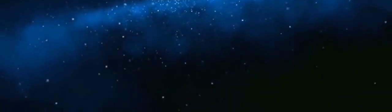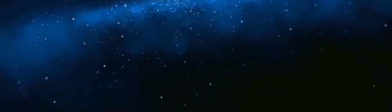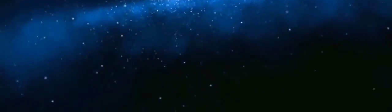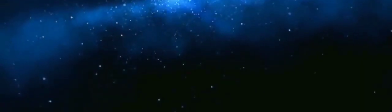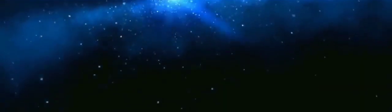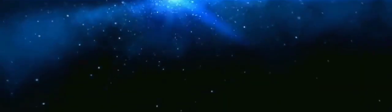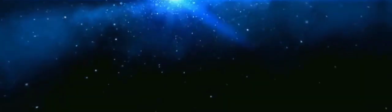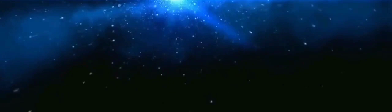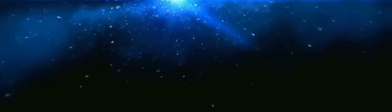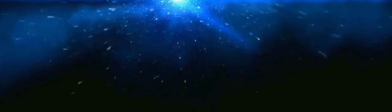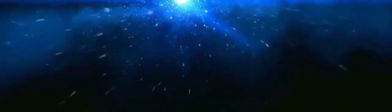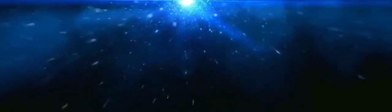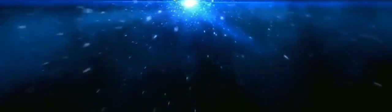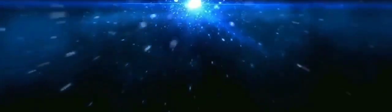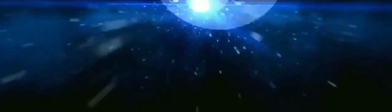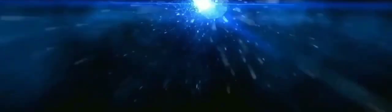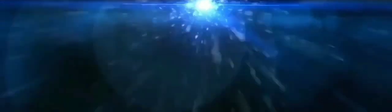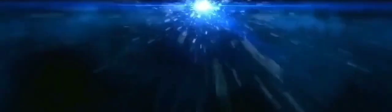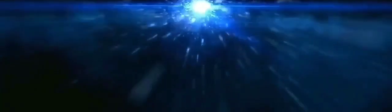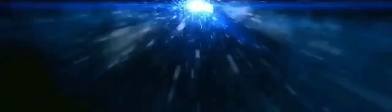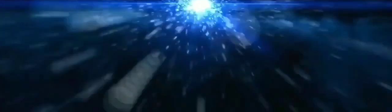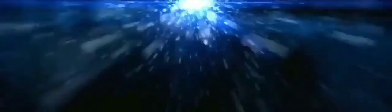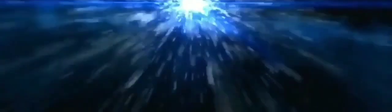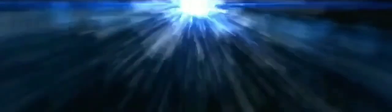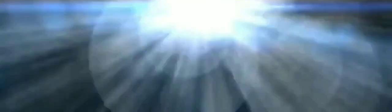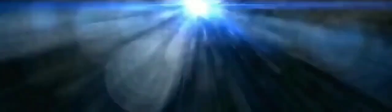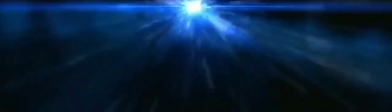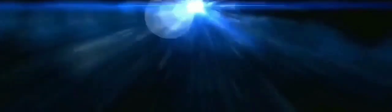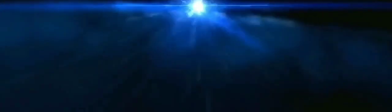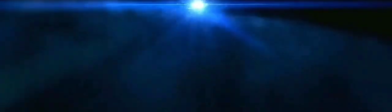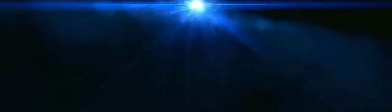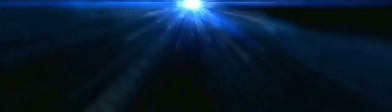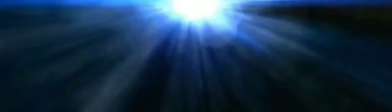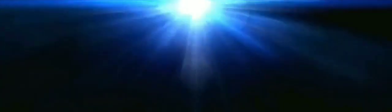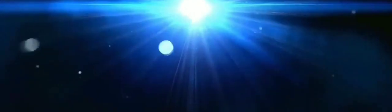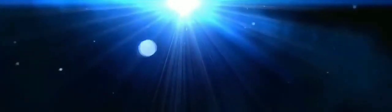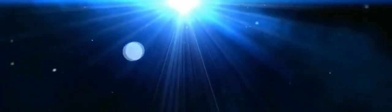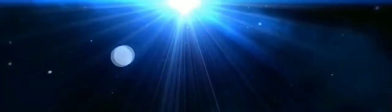明，弟兄贫都心能平，